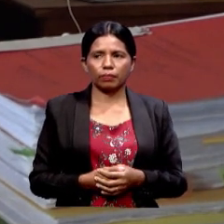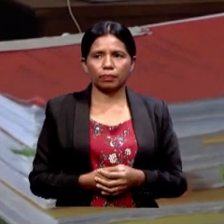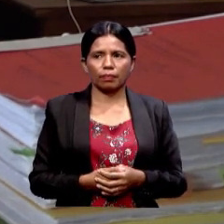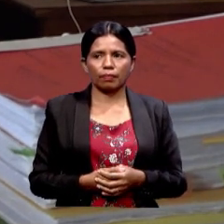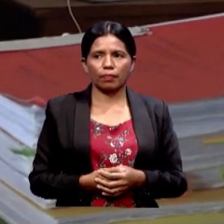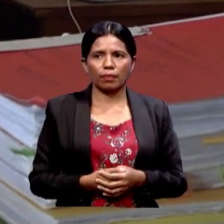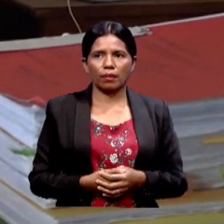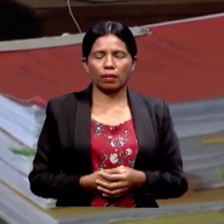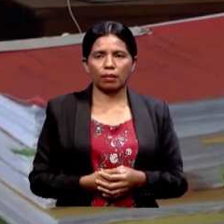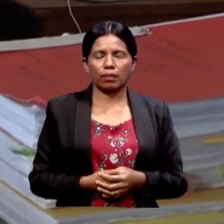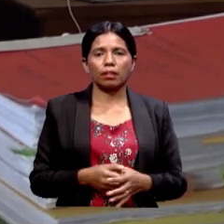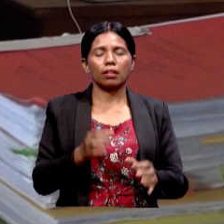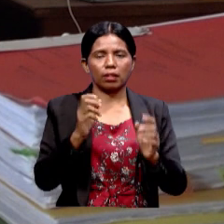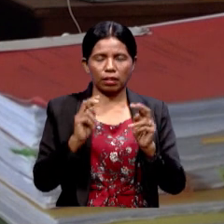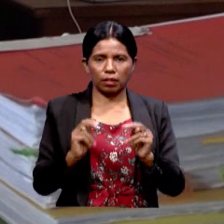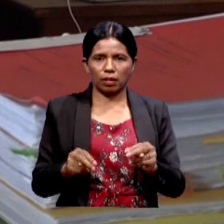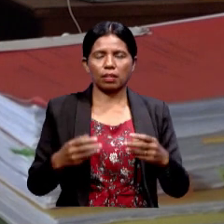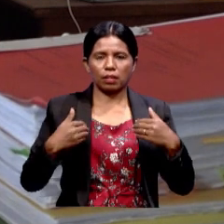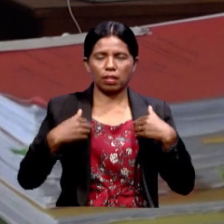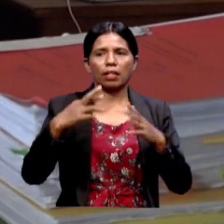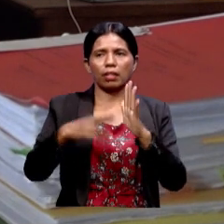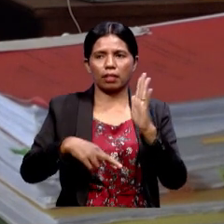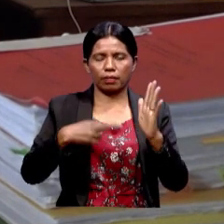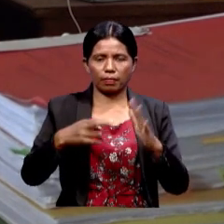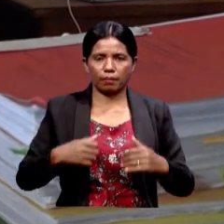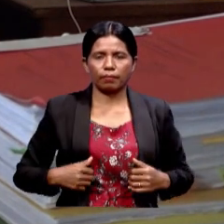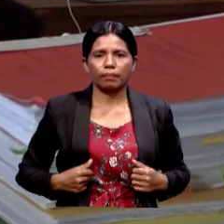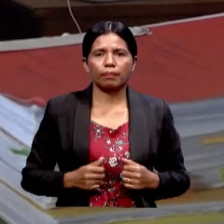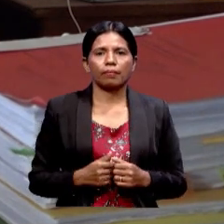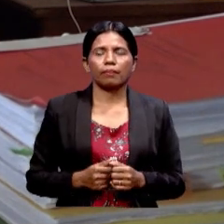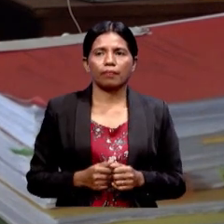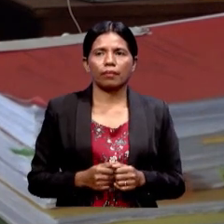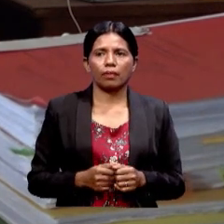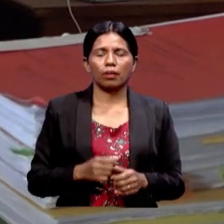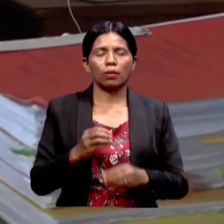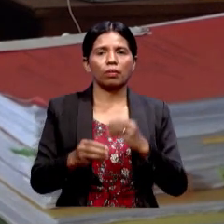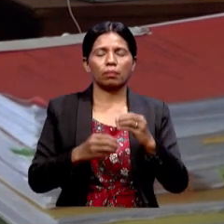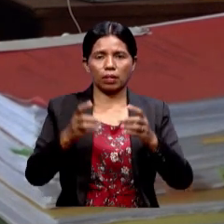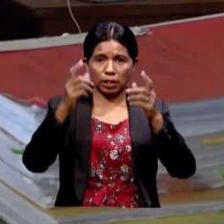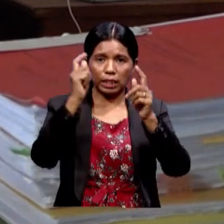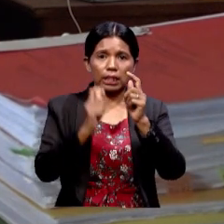Kali forward tensi mana ada tensi, ni regular date. Kono kalau tribunal deklarasi dengan